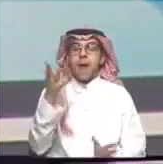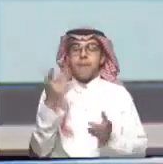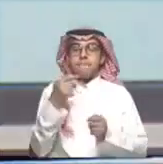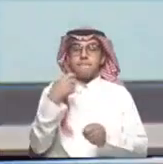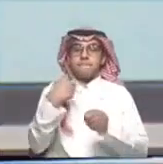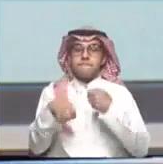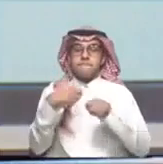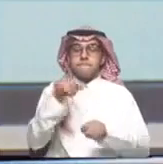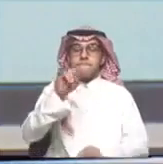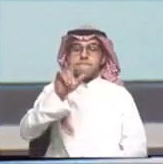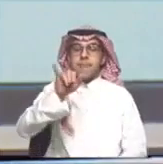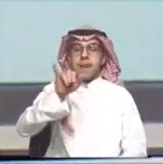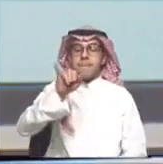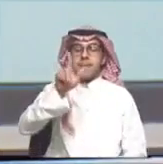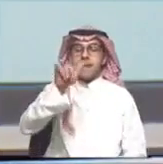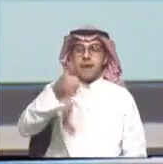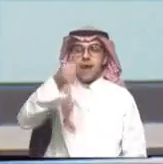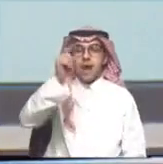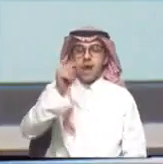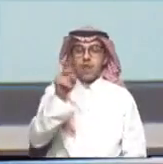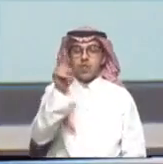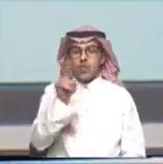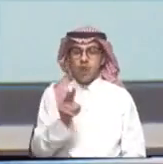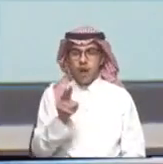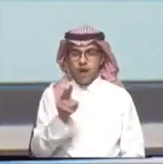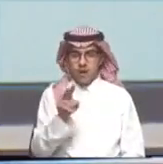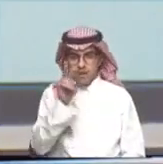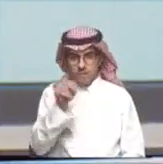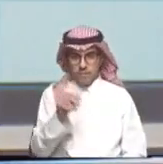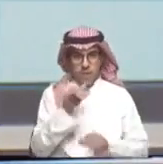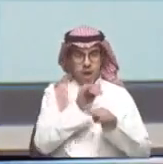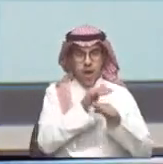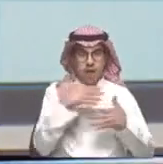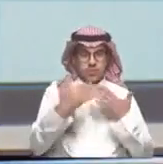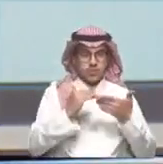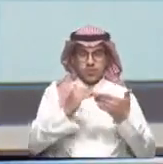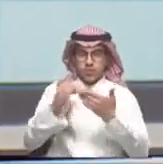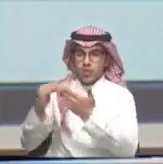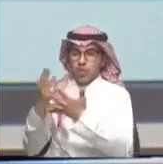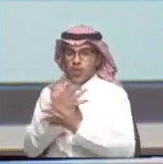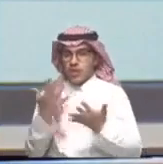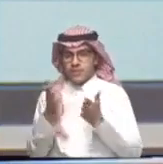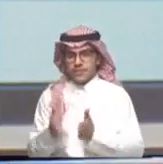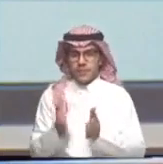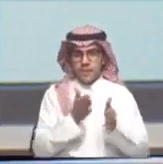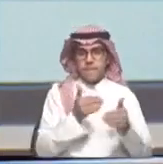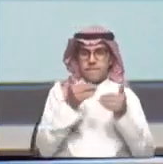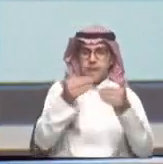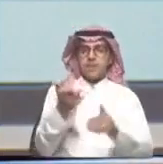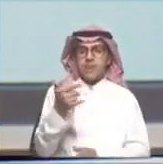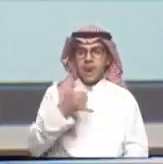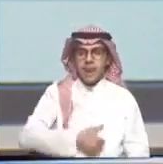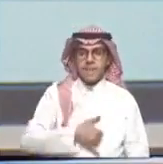في العالم. ضمن خطة العمليات الإنسانية الشاملة في اليمن، وصلت إلى مدينة مأرب 13